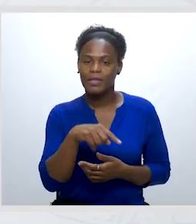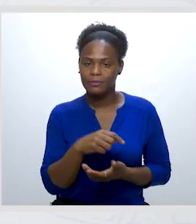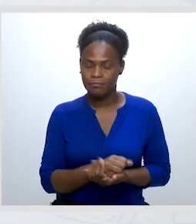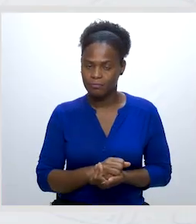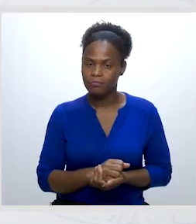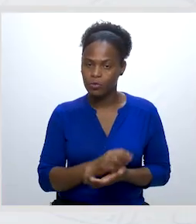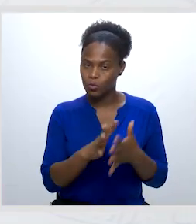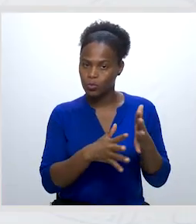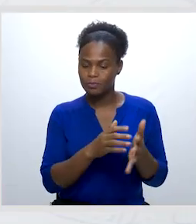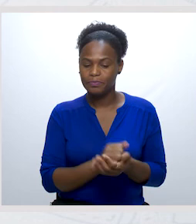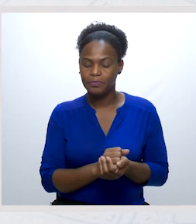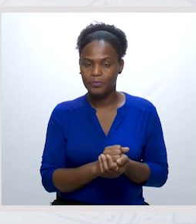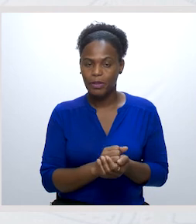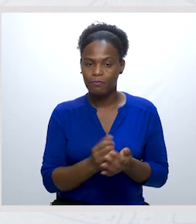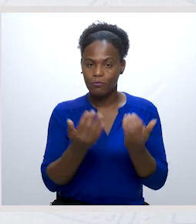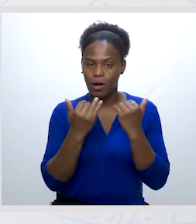Piste 7.